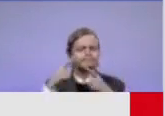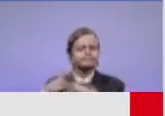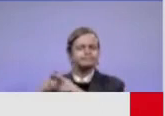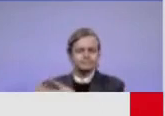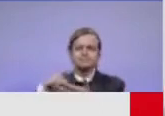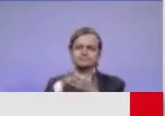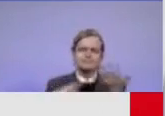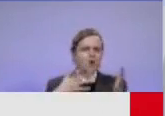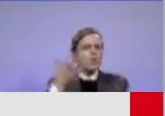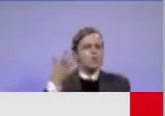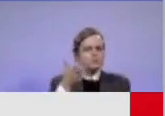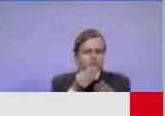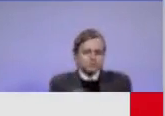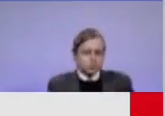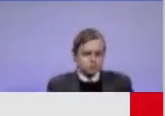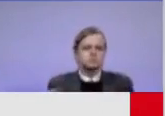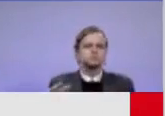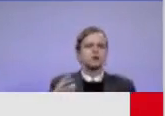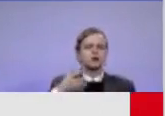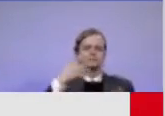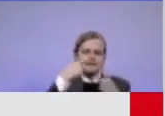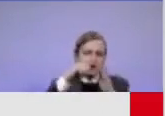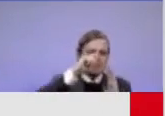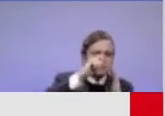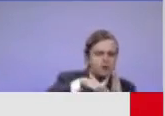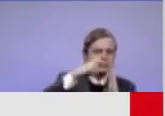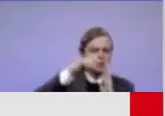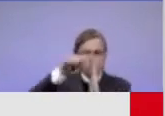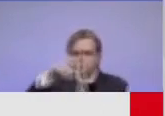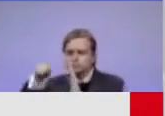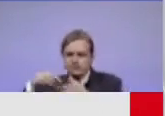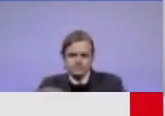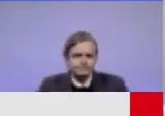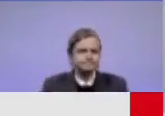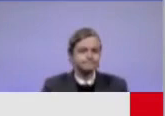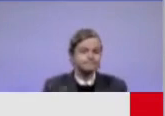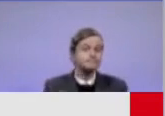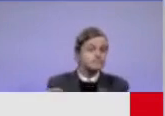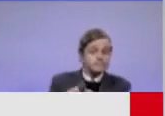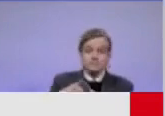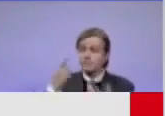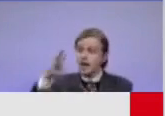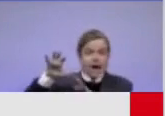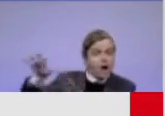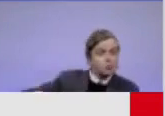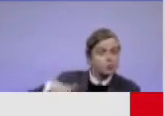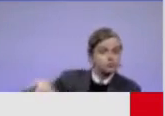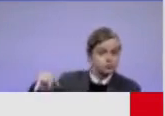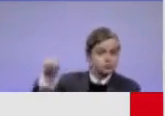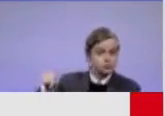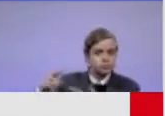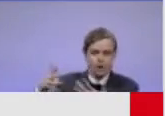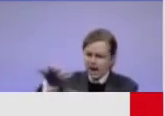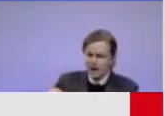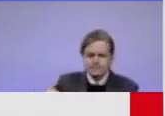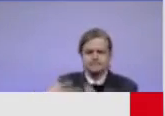la șansele pe care le-au avut mulți compatrioți care au decis să se reîntoarcă în țară. Ne aflăm într-o coaliție